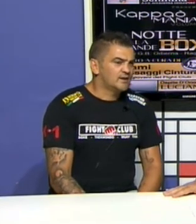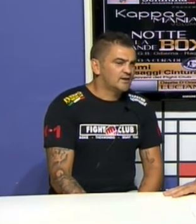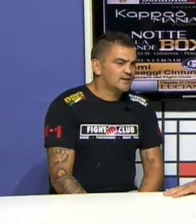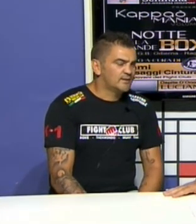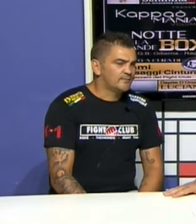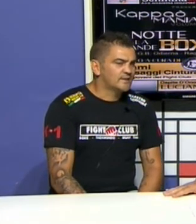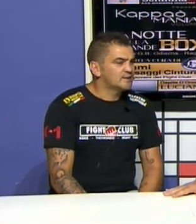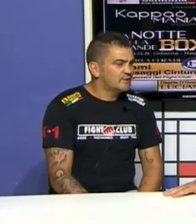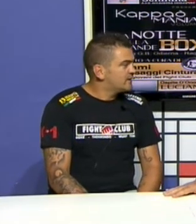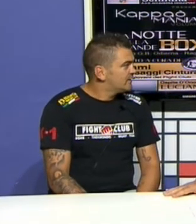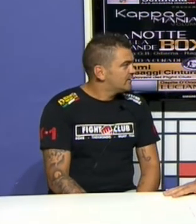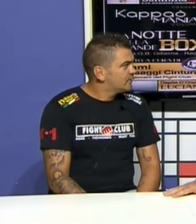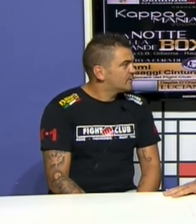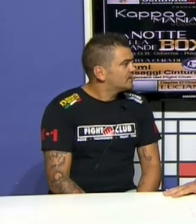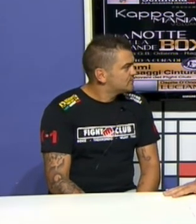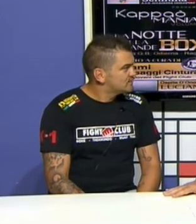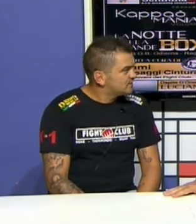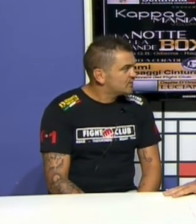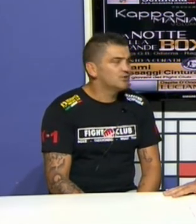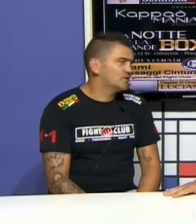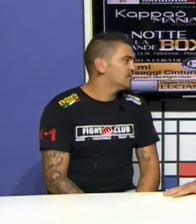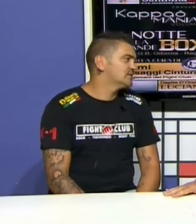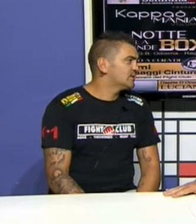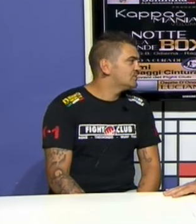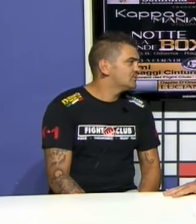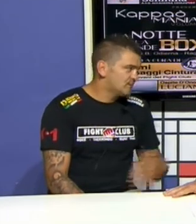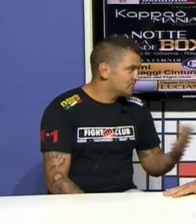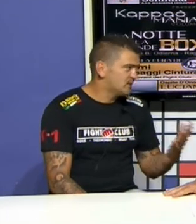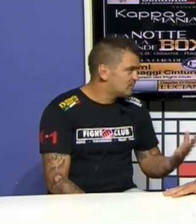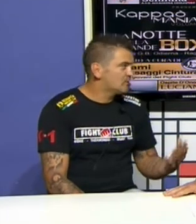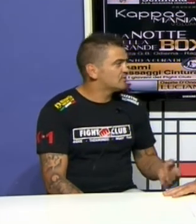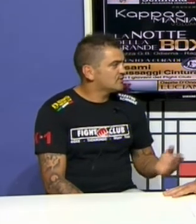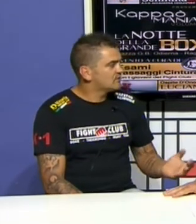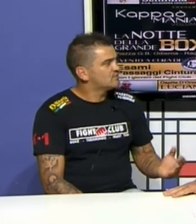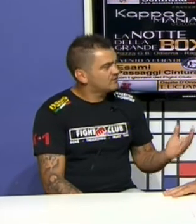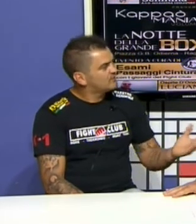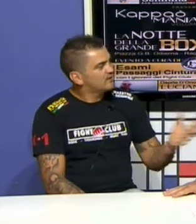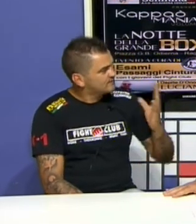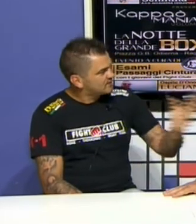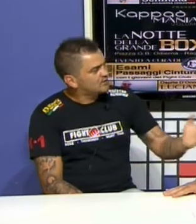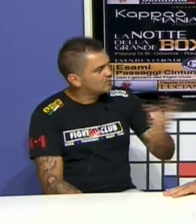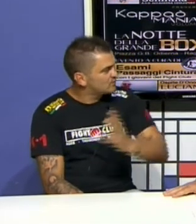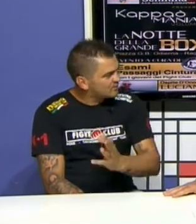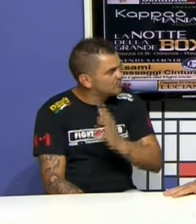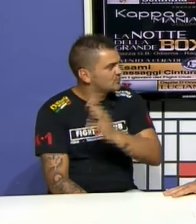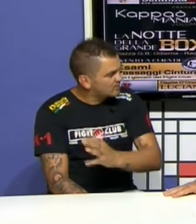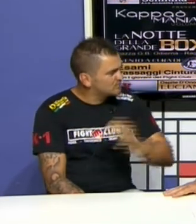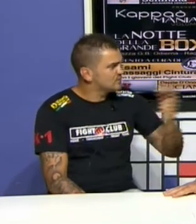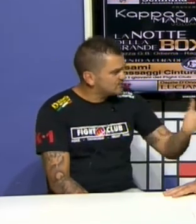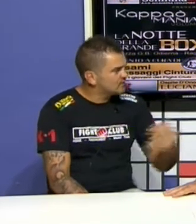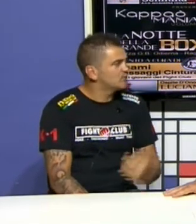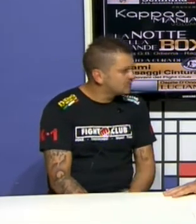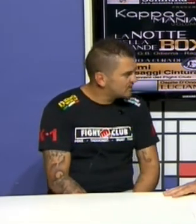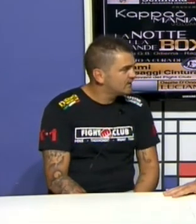sarà Samè, un ragazzo di Santa Croce, che i sacrifici, vedi cos'è la box, i sacrifici che fa Santa Croce e